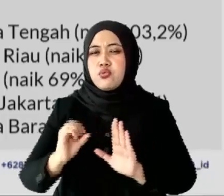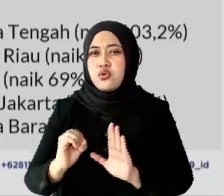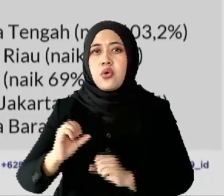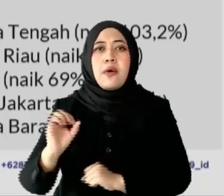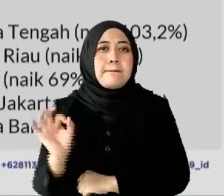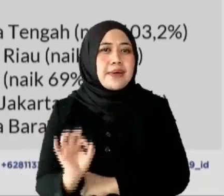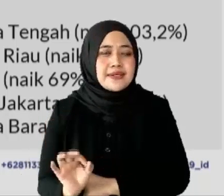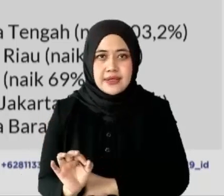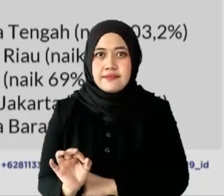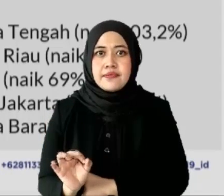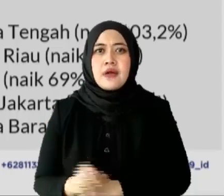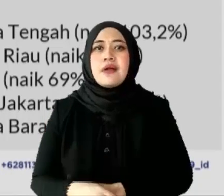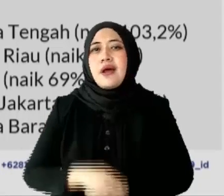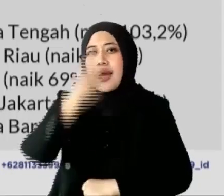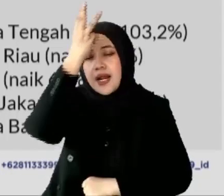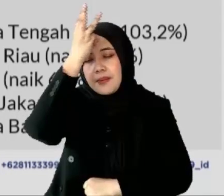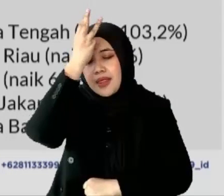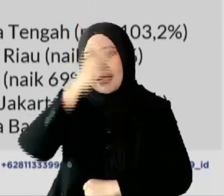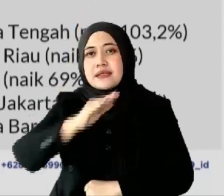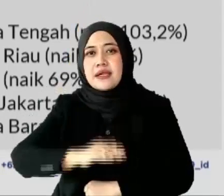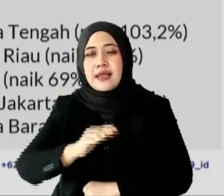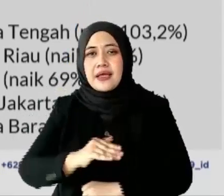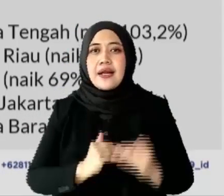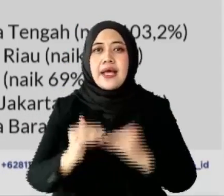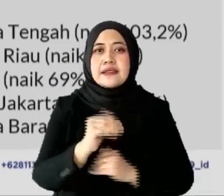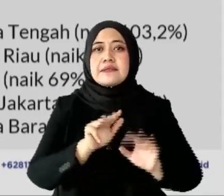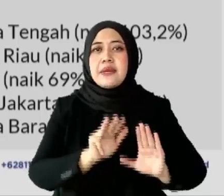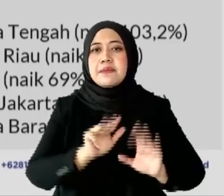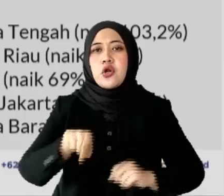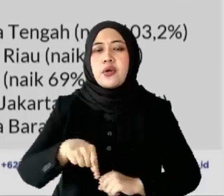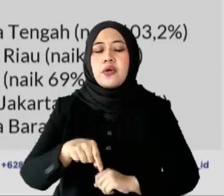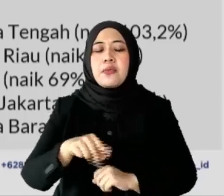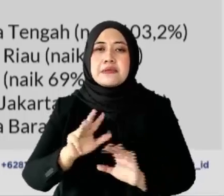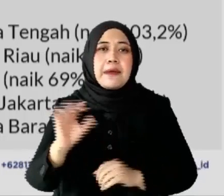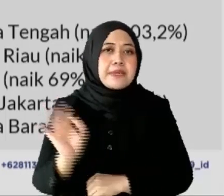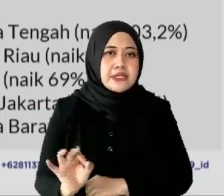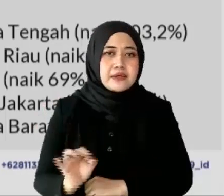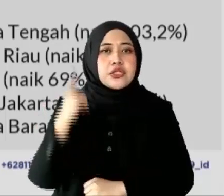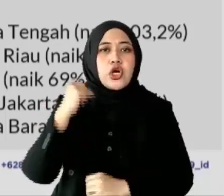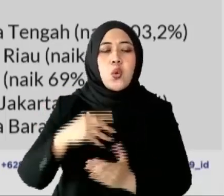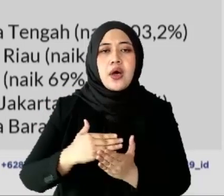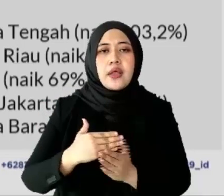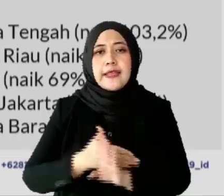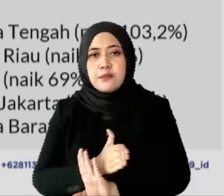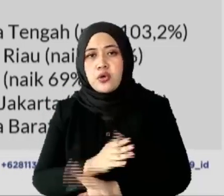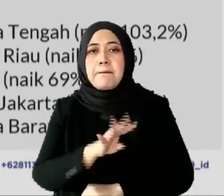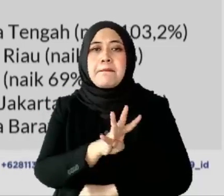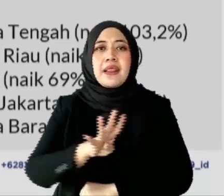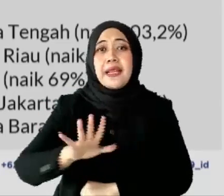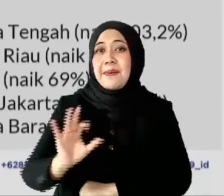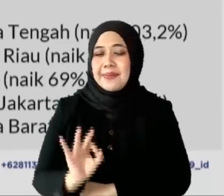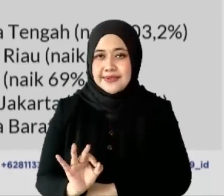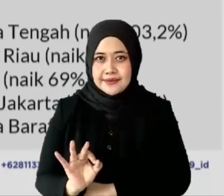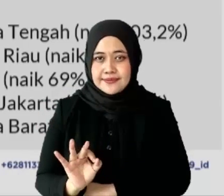280%, kemudian Kalimantan Selatan naik 99%, Jawa Timur naik